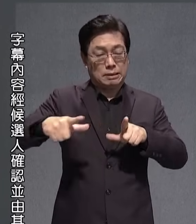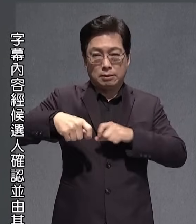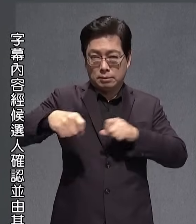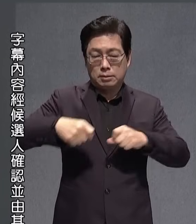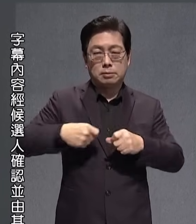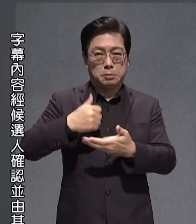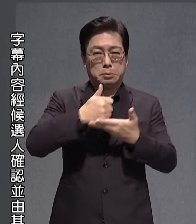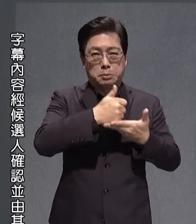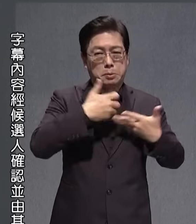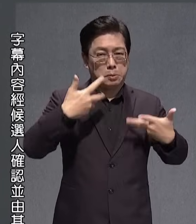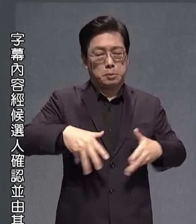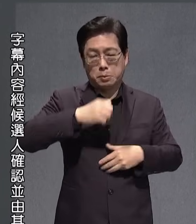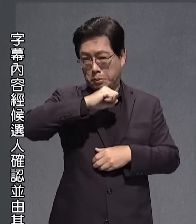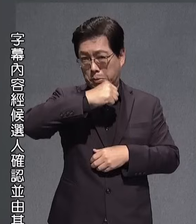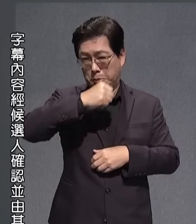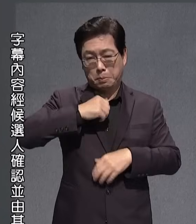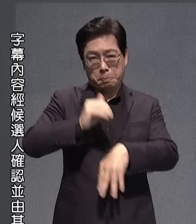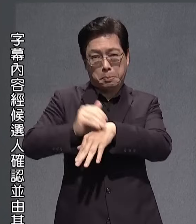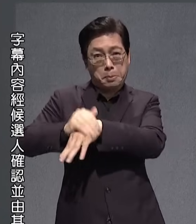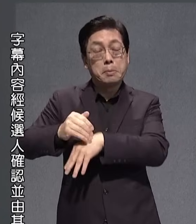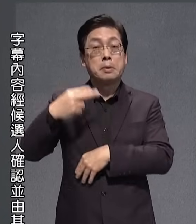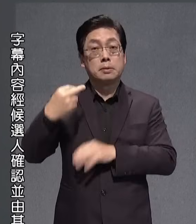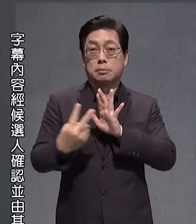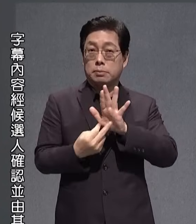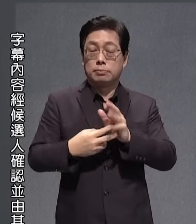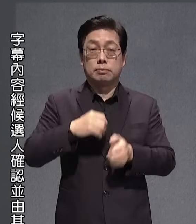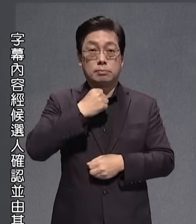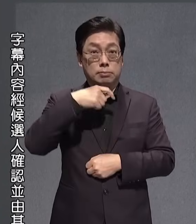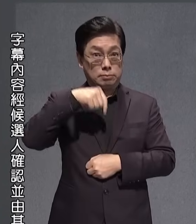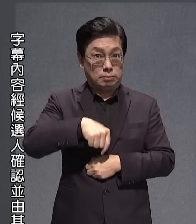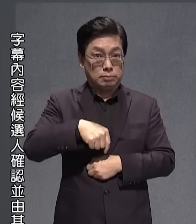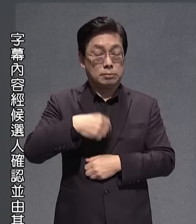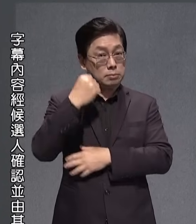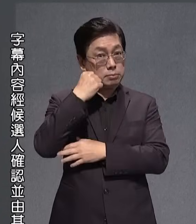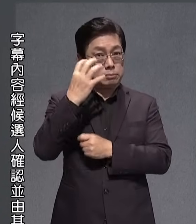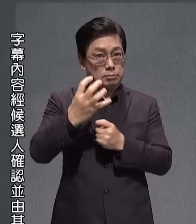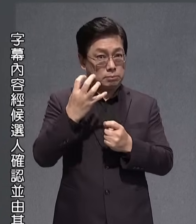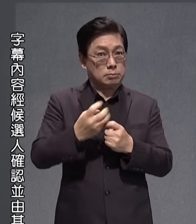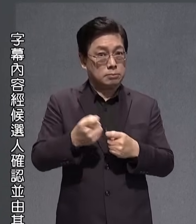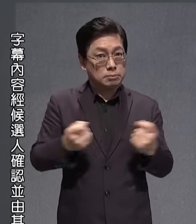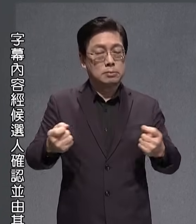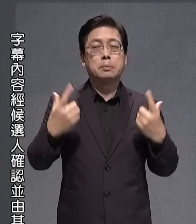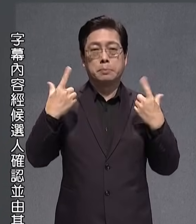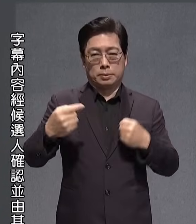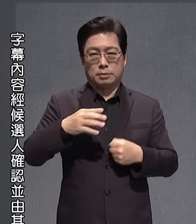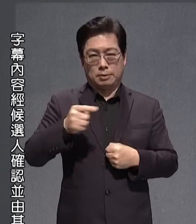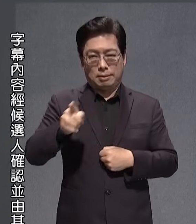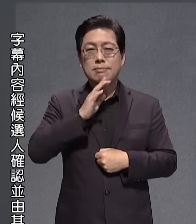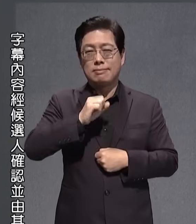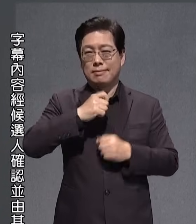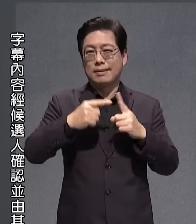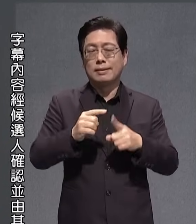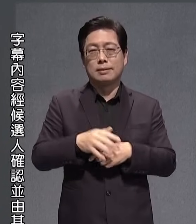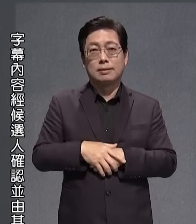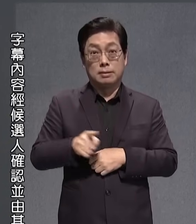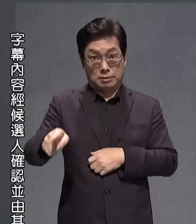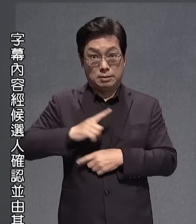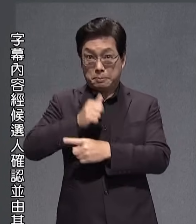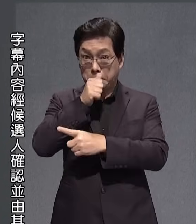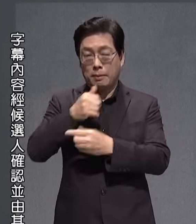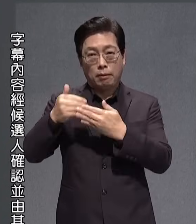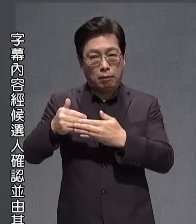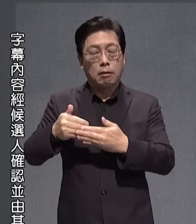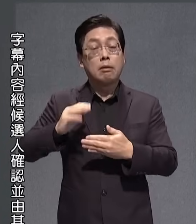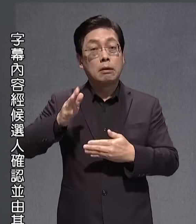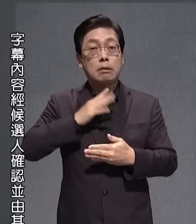的台籍人士，并说出他在台湾居住了40几年，他当然是台湾人，虽然他来自大陆